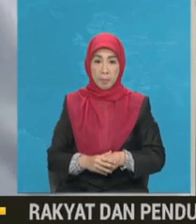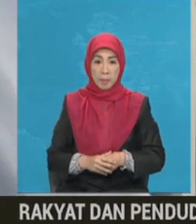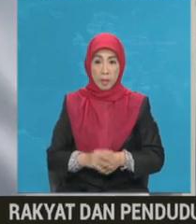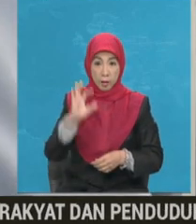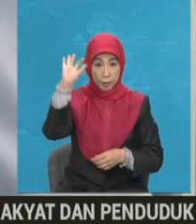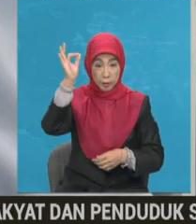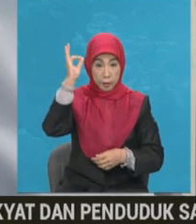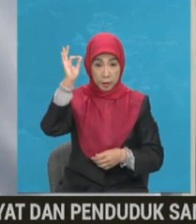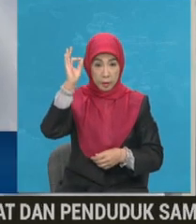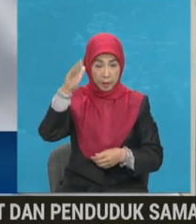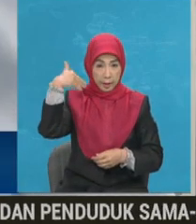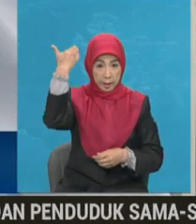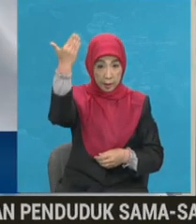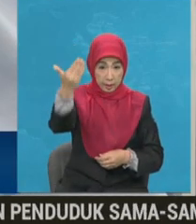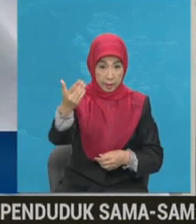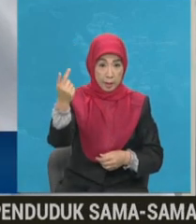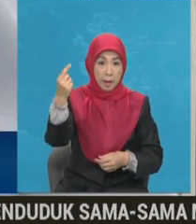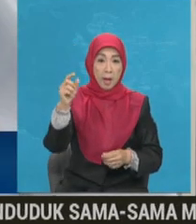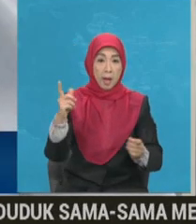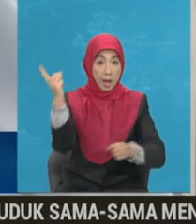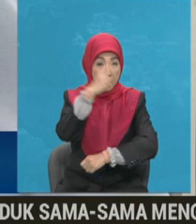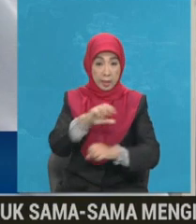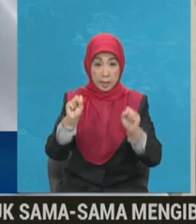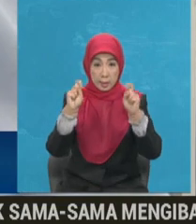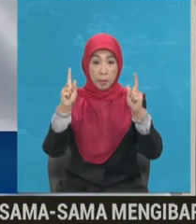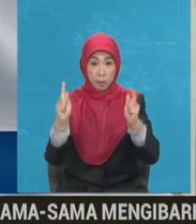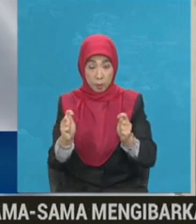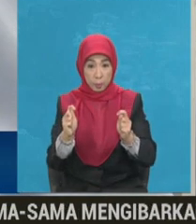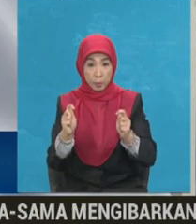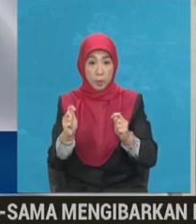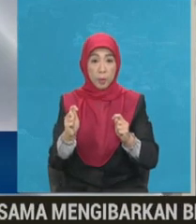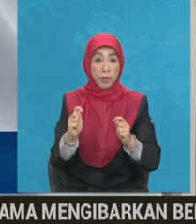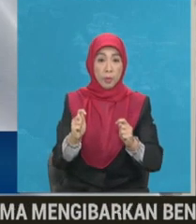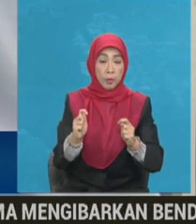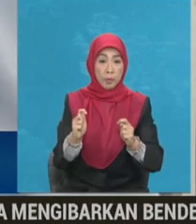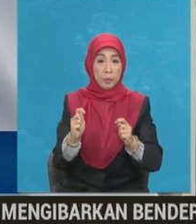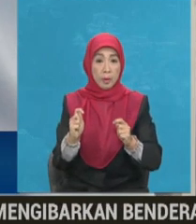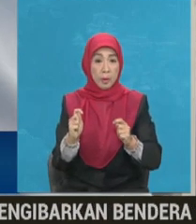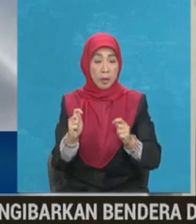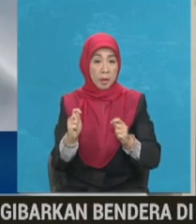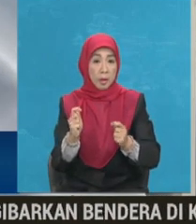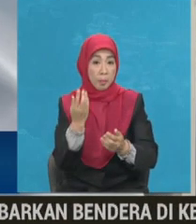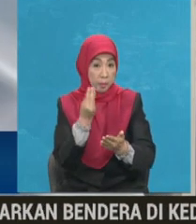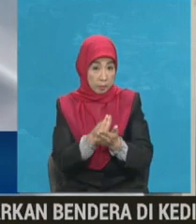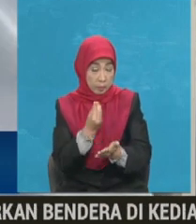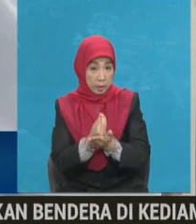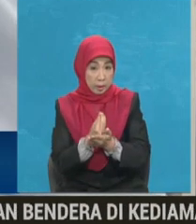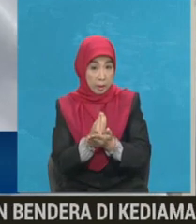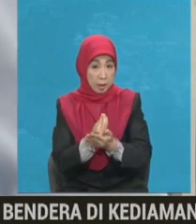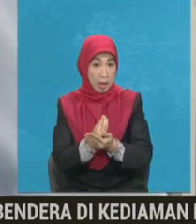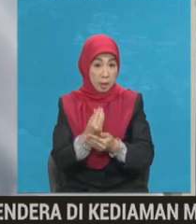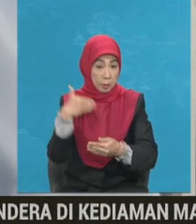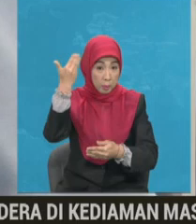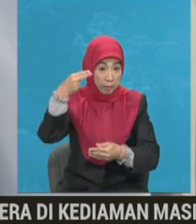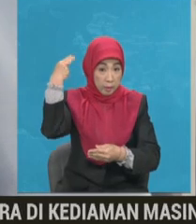orang yang akan diadakan pada hari Sabtu ini bertajuk pengopraian ekonomi negara Islam sorotan pengurusan perbendaharaan pada zaman